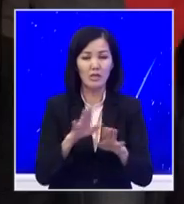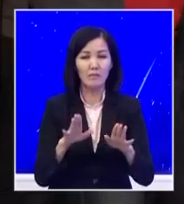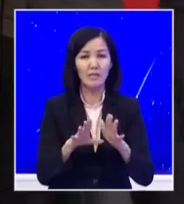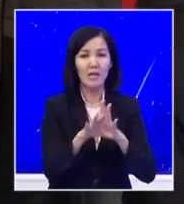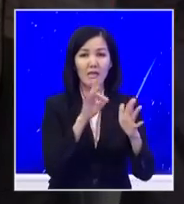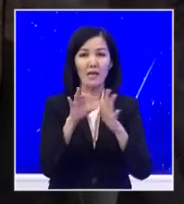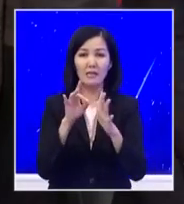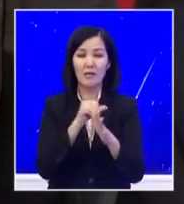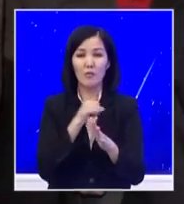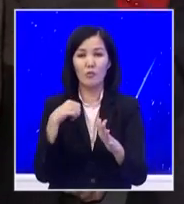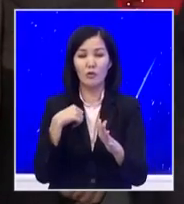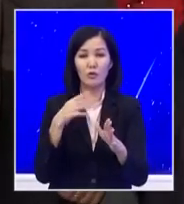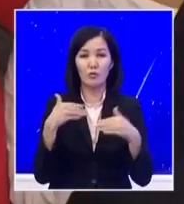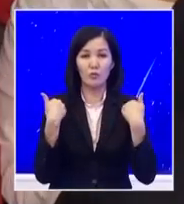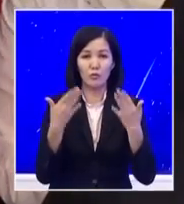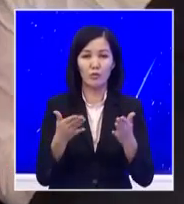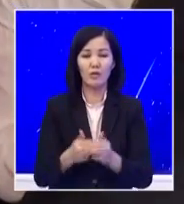лайықтысын өзі таңдап берді.